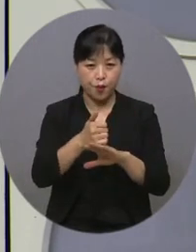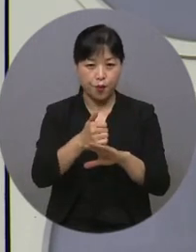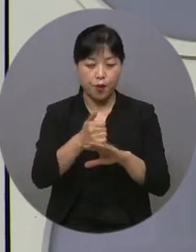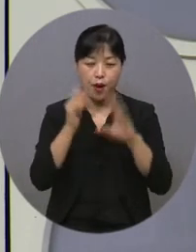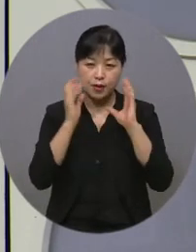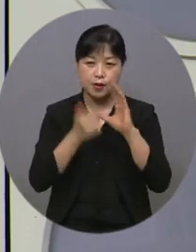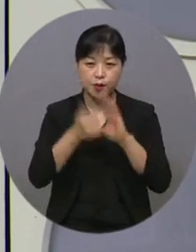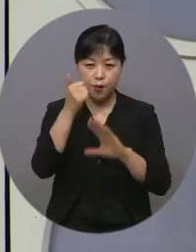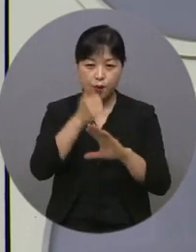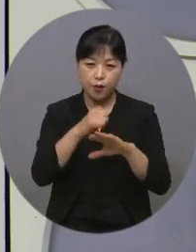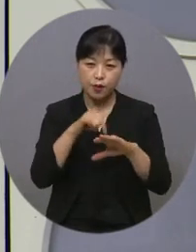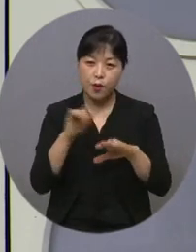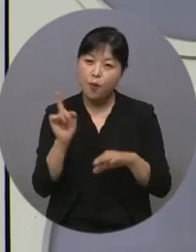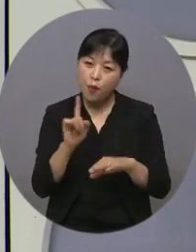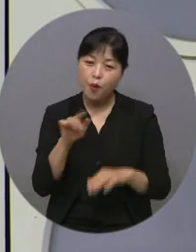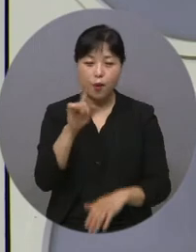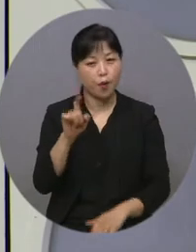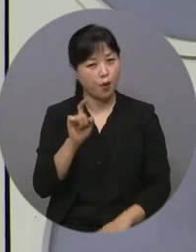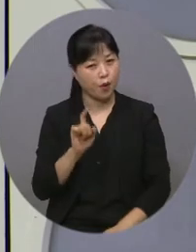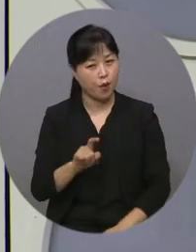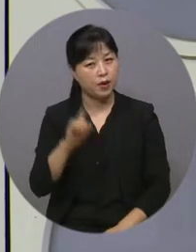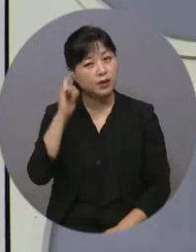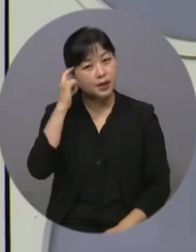성공이 뭘까라고 생각해 보니까